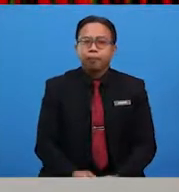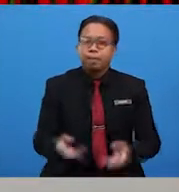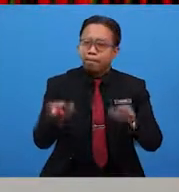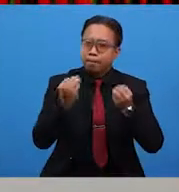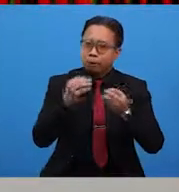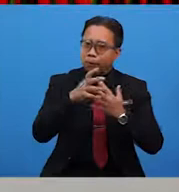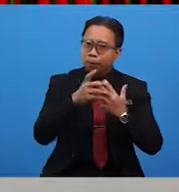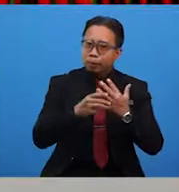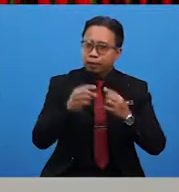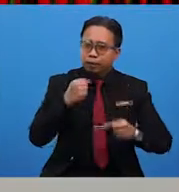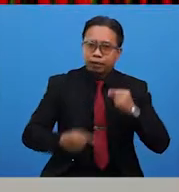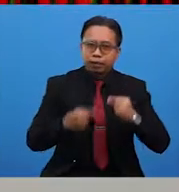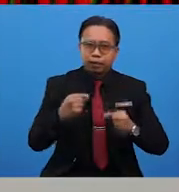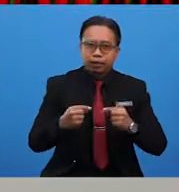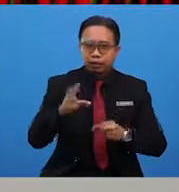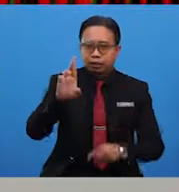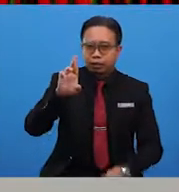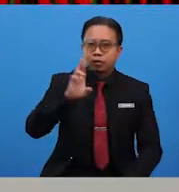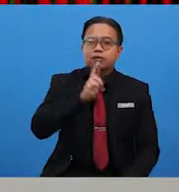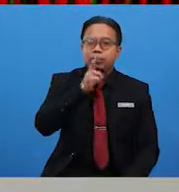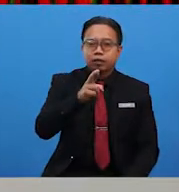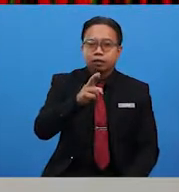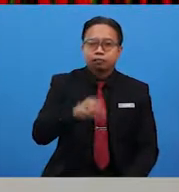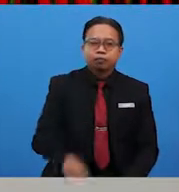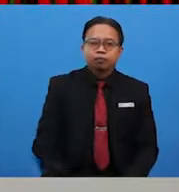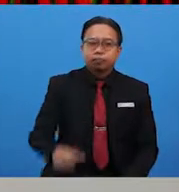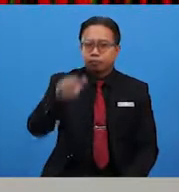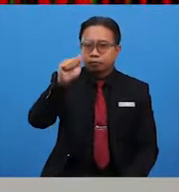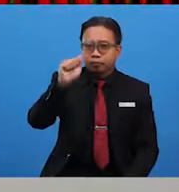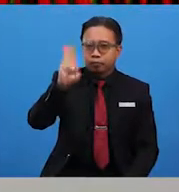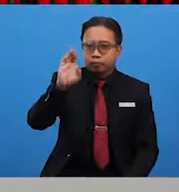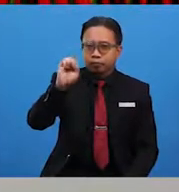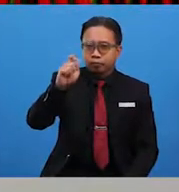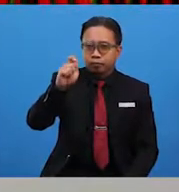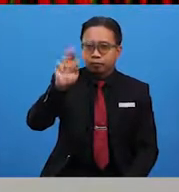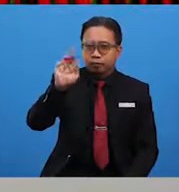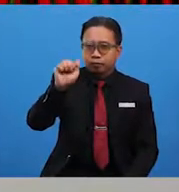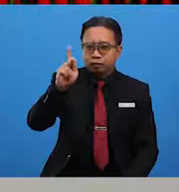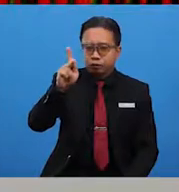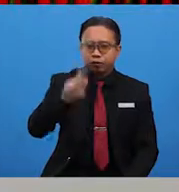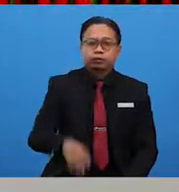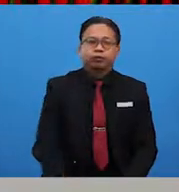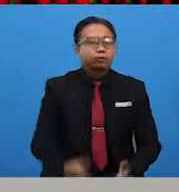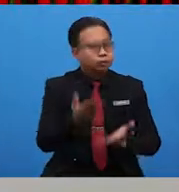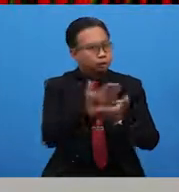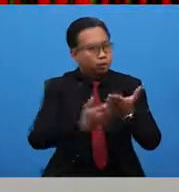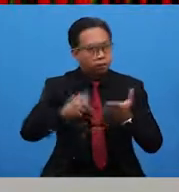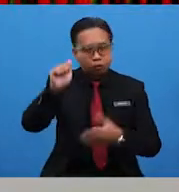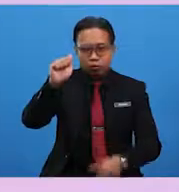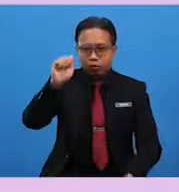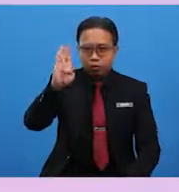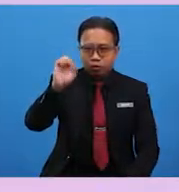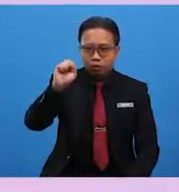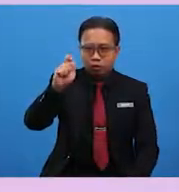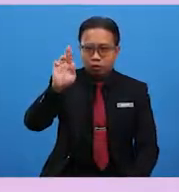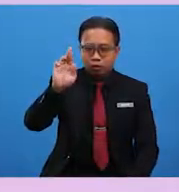memilih gaya penampilan realistic secara abstrak atau separuh Extreme kita di tiga